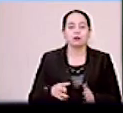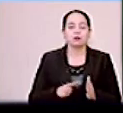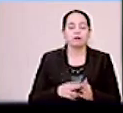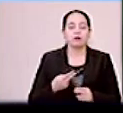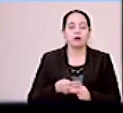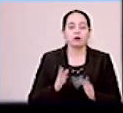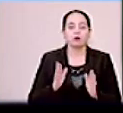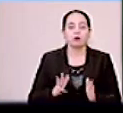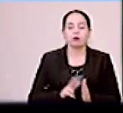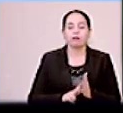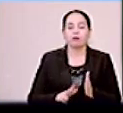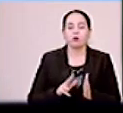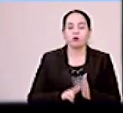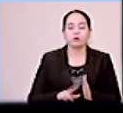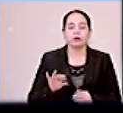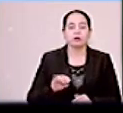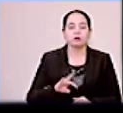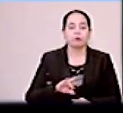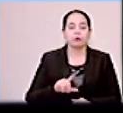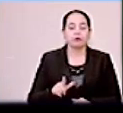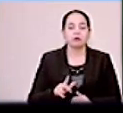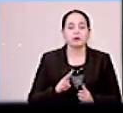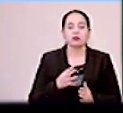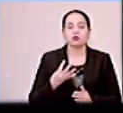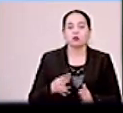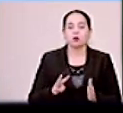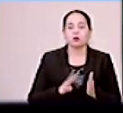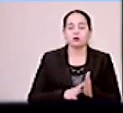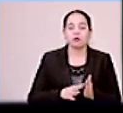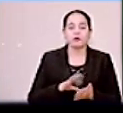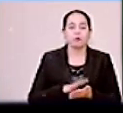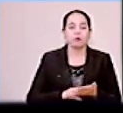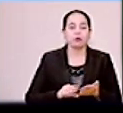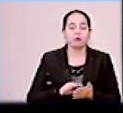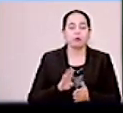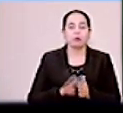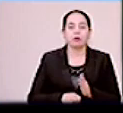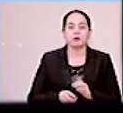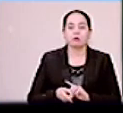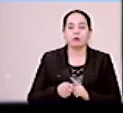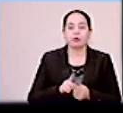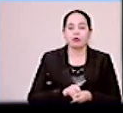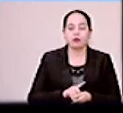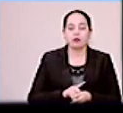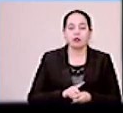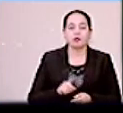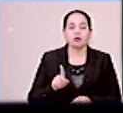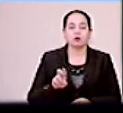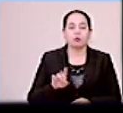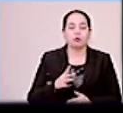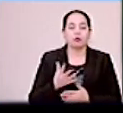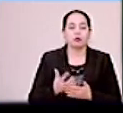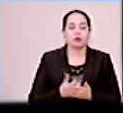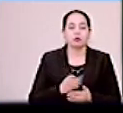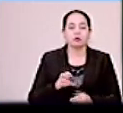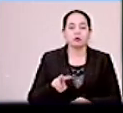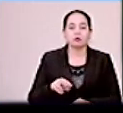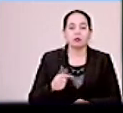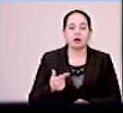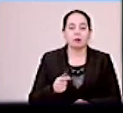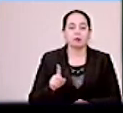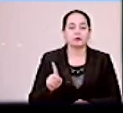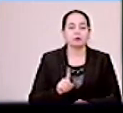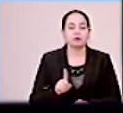это будет 80, и знаменатель 49 переписываем без изменения. Чтобы найти слагаемое